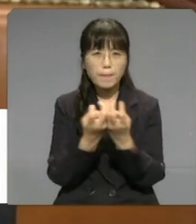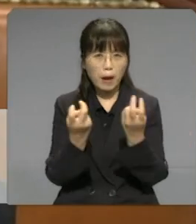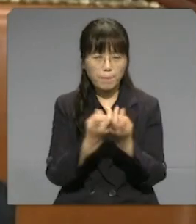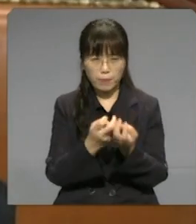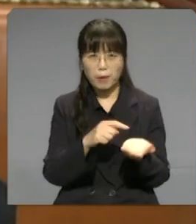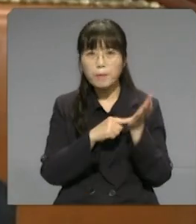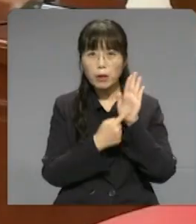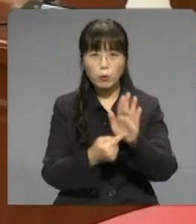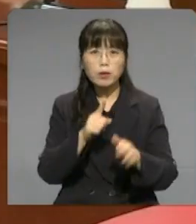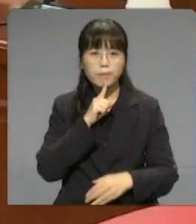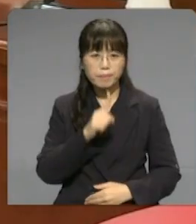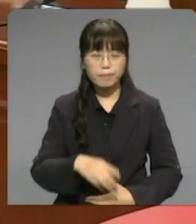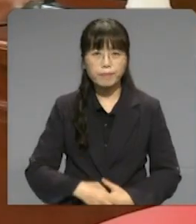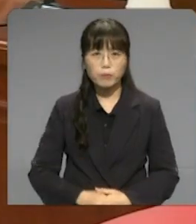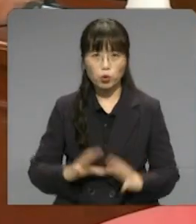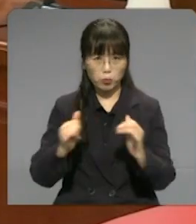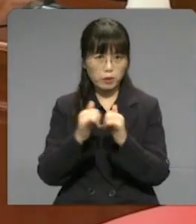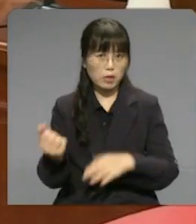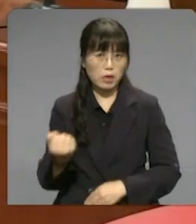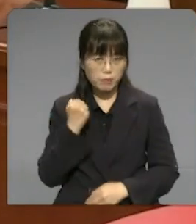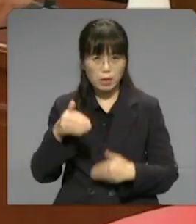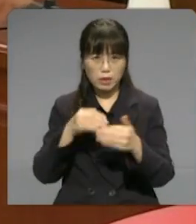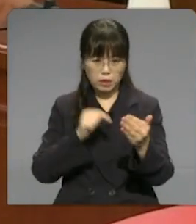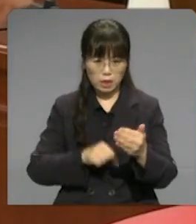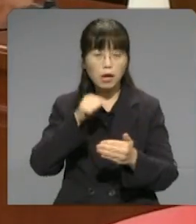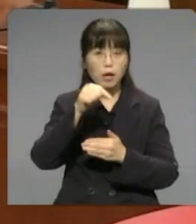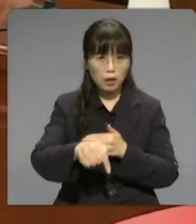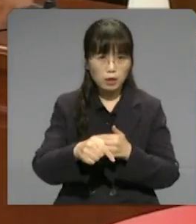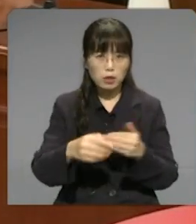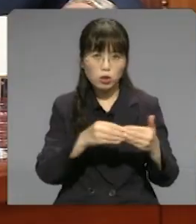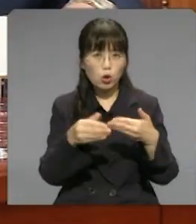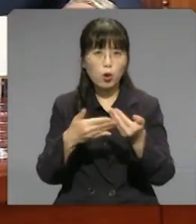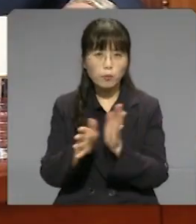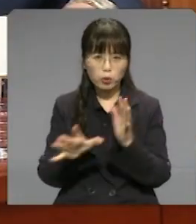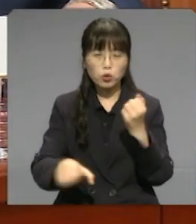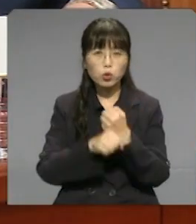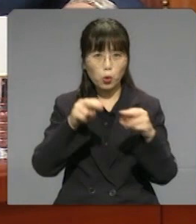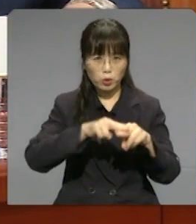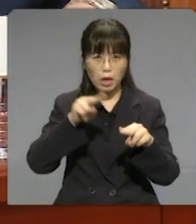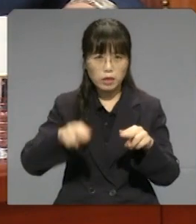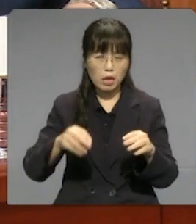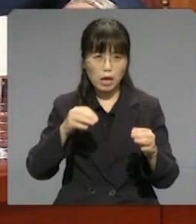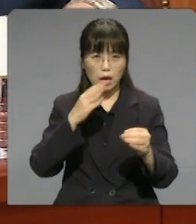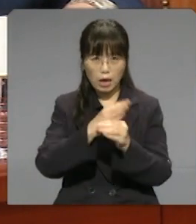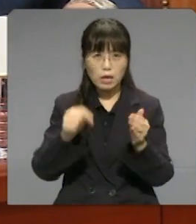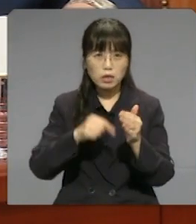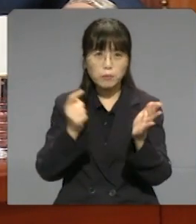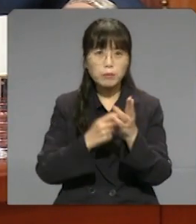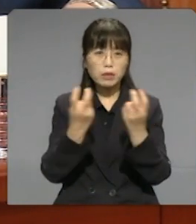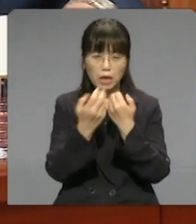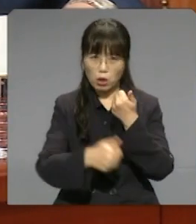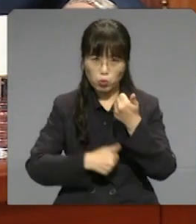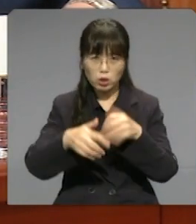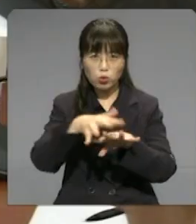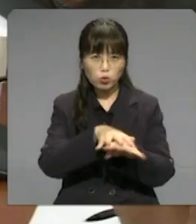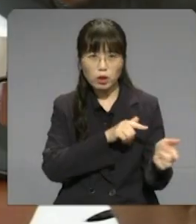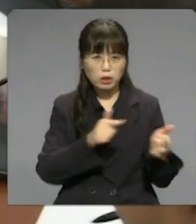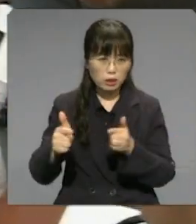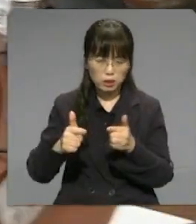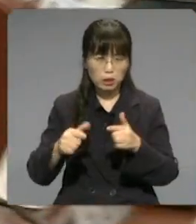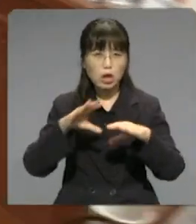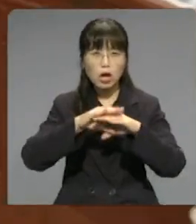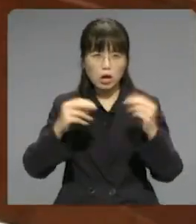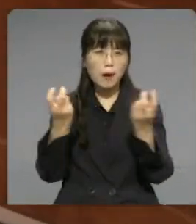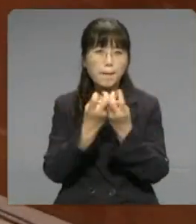했습니다. 국민의힘은 당 안팎에서 지도부 총사퇴부터 혁신위와 비대위 구성 등 다양한 수습